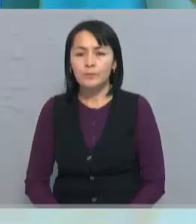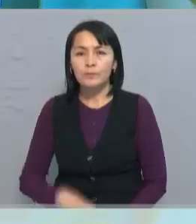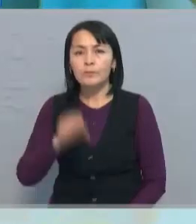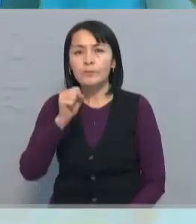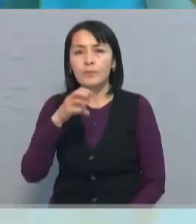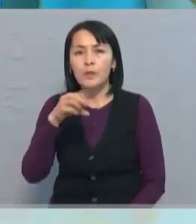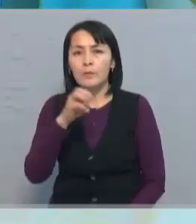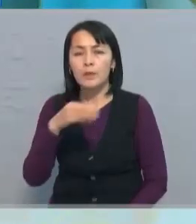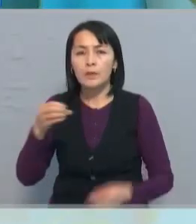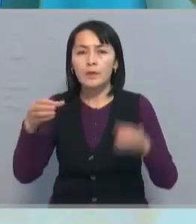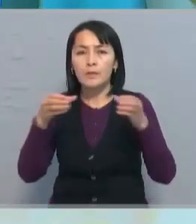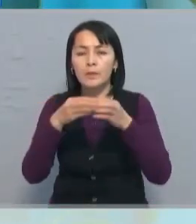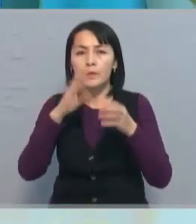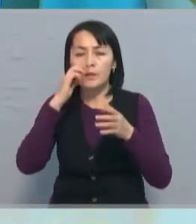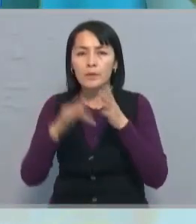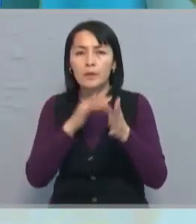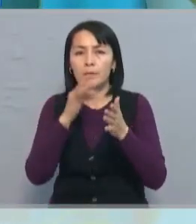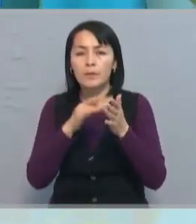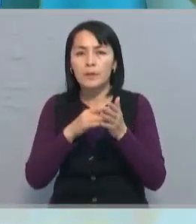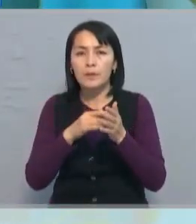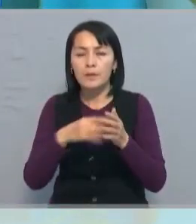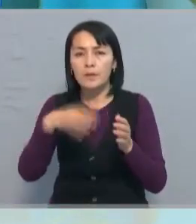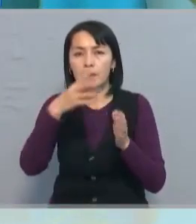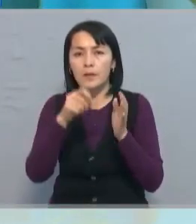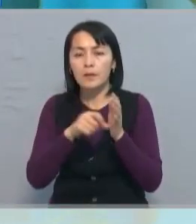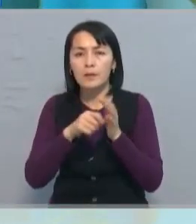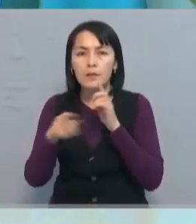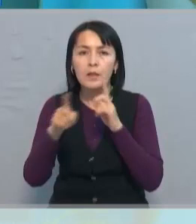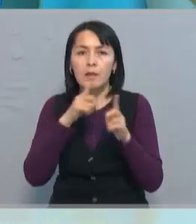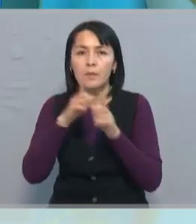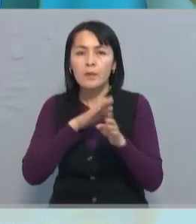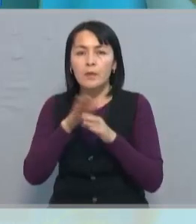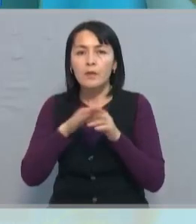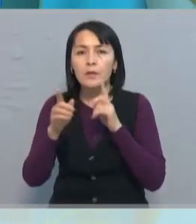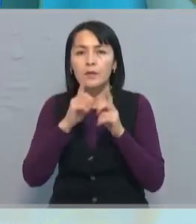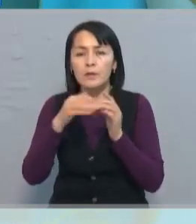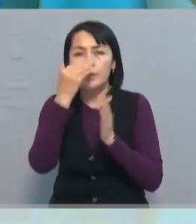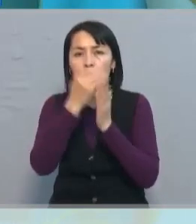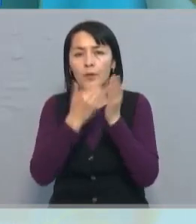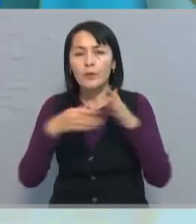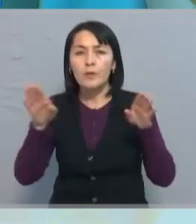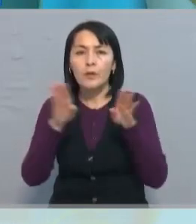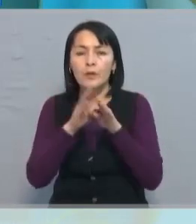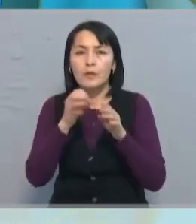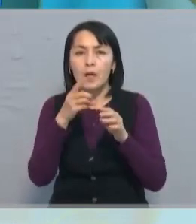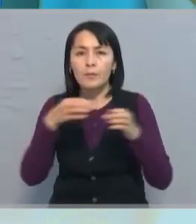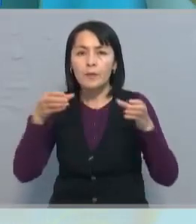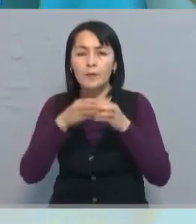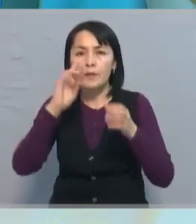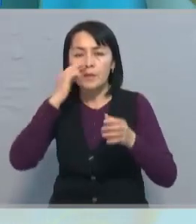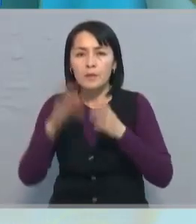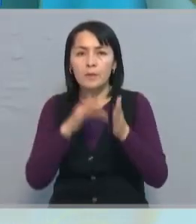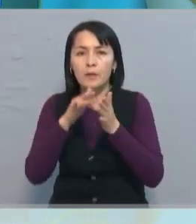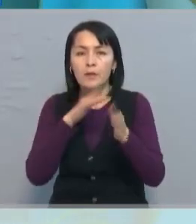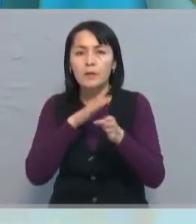Аманат партиясы Шымкент қалалық филиалының кезектен тыс 46-шы конференциясы өтті. Жиында күн тәртібіне сәйкес Аманат партиясының Шымкент